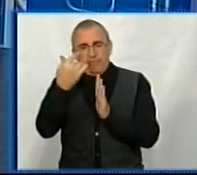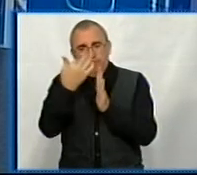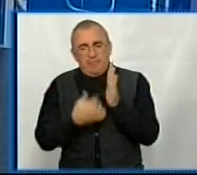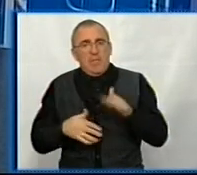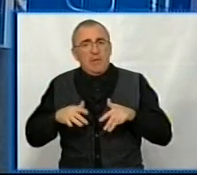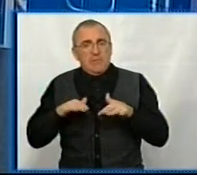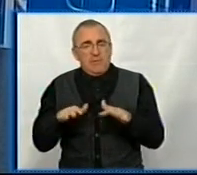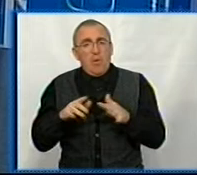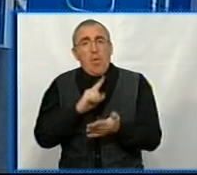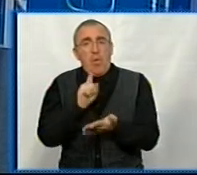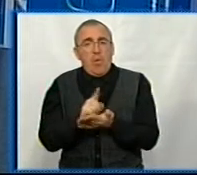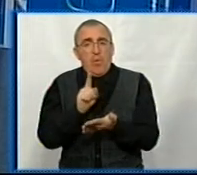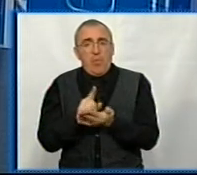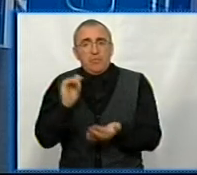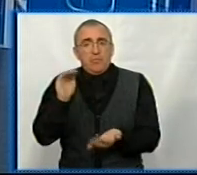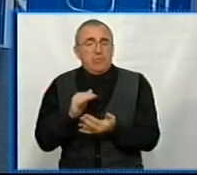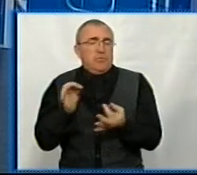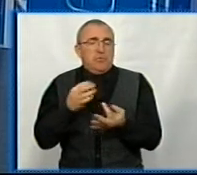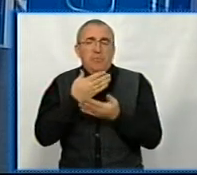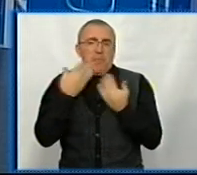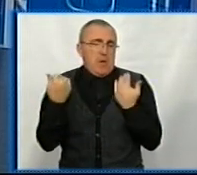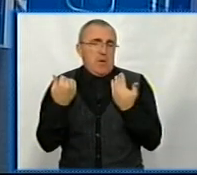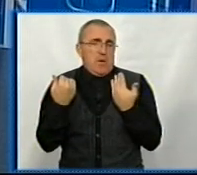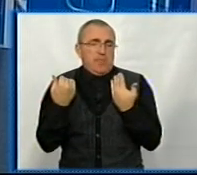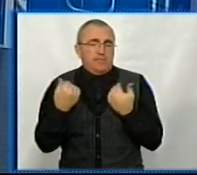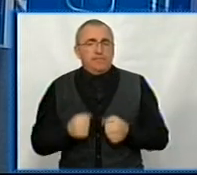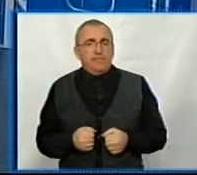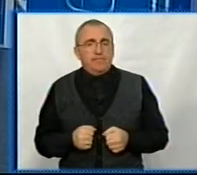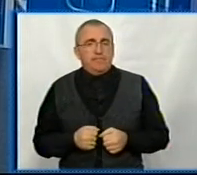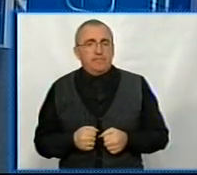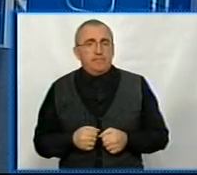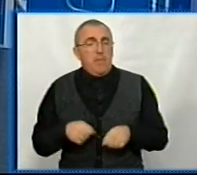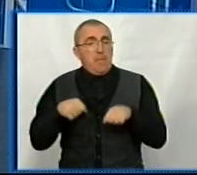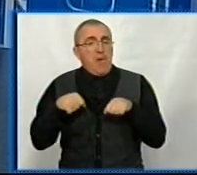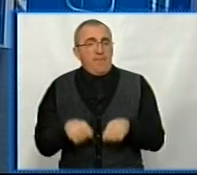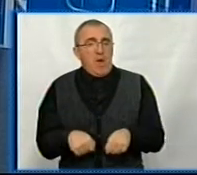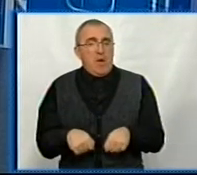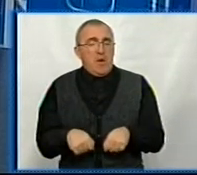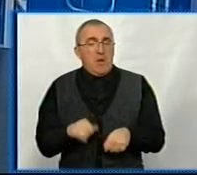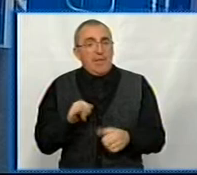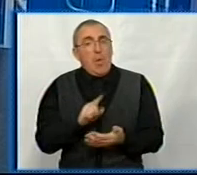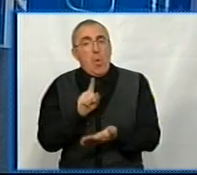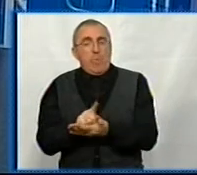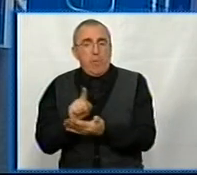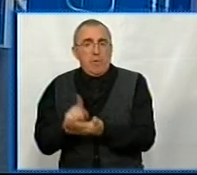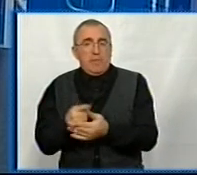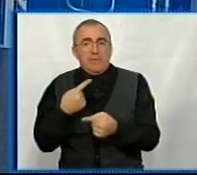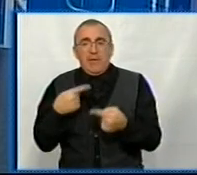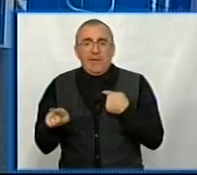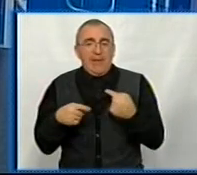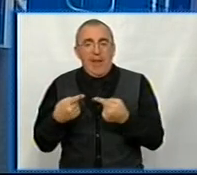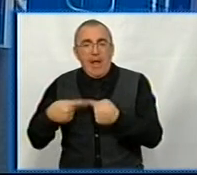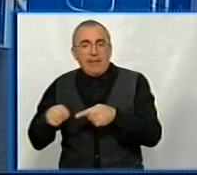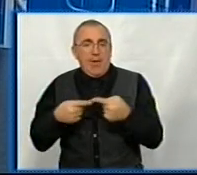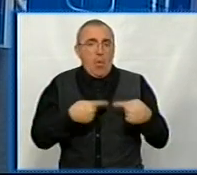прав, а обов'язків у немовляти жодних немає. Да? Права і обов'язки – це різні